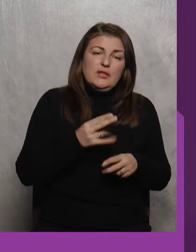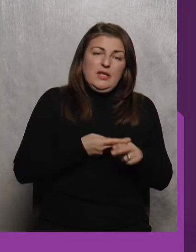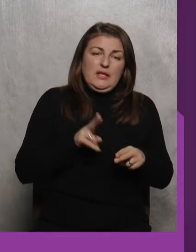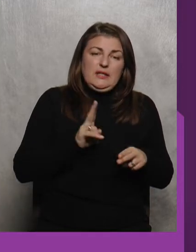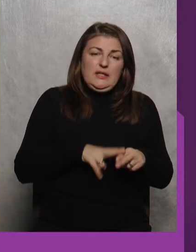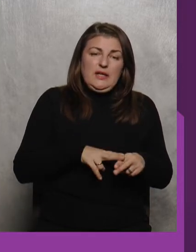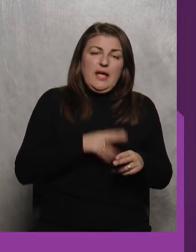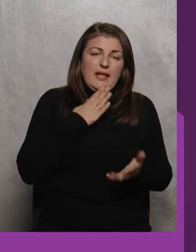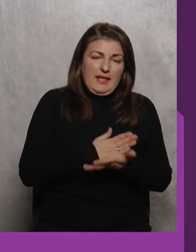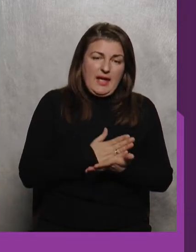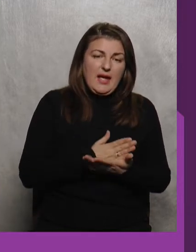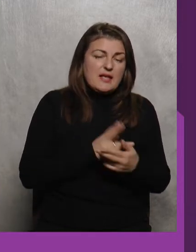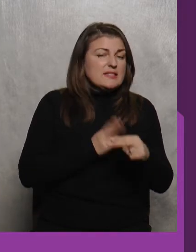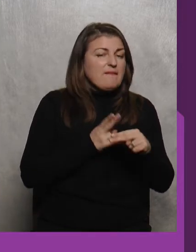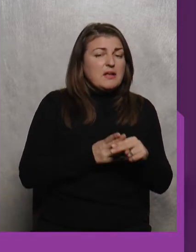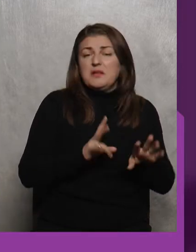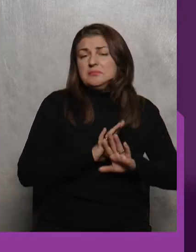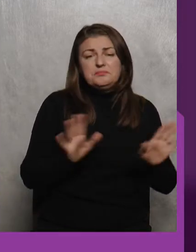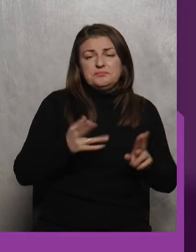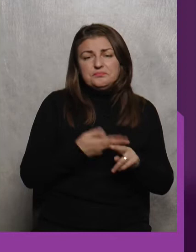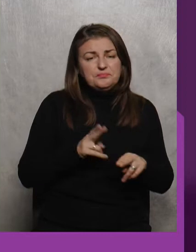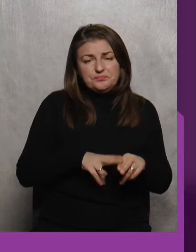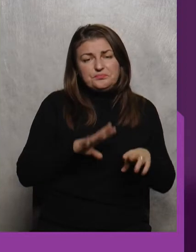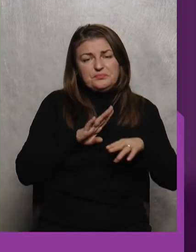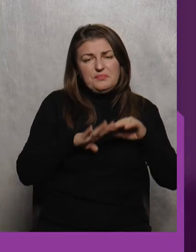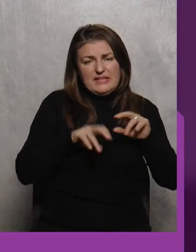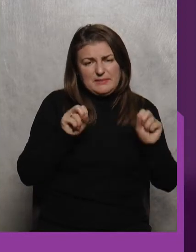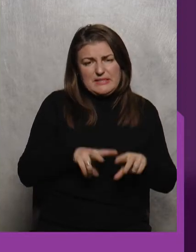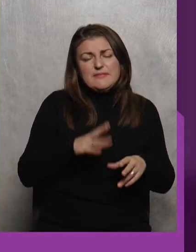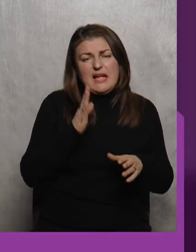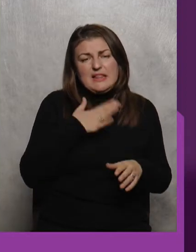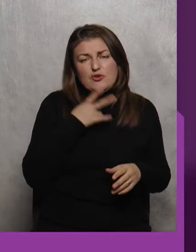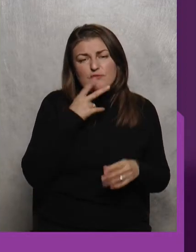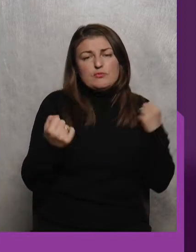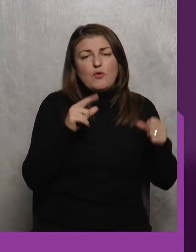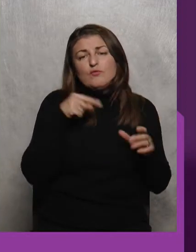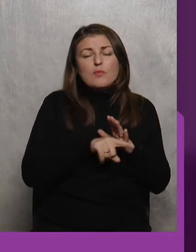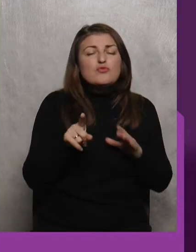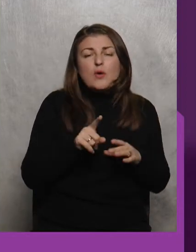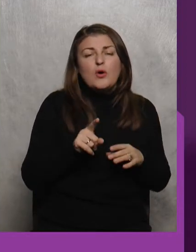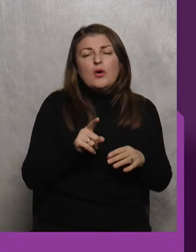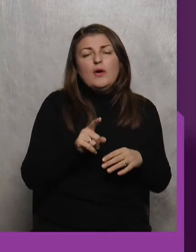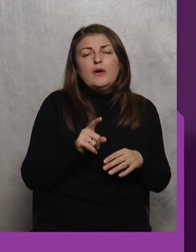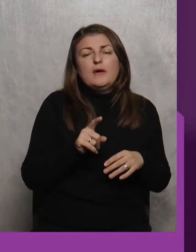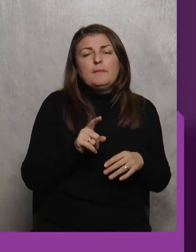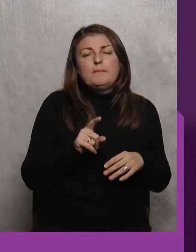це є завадою? Ні, це специфіка нашого виду спорту, тому що